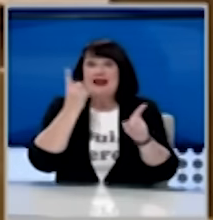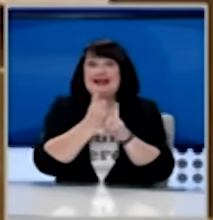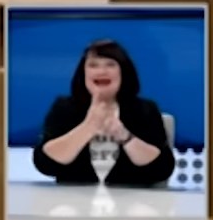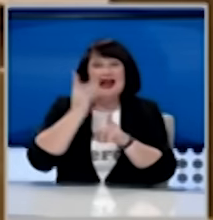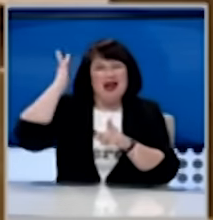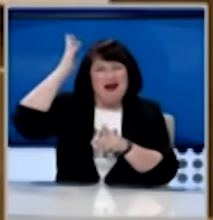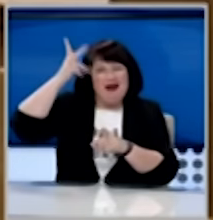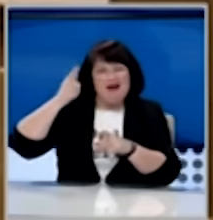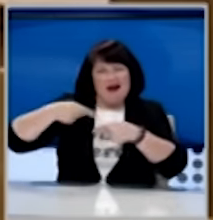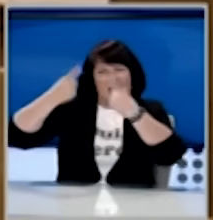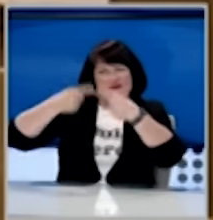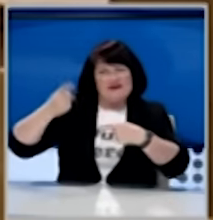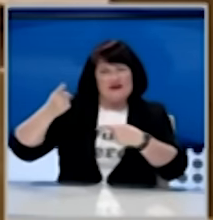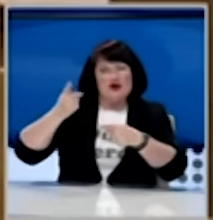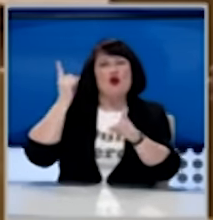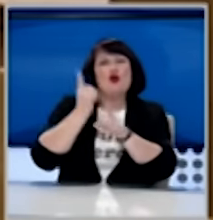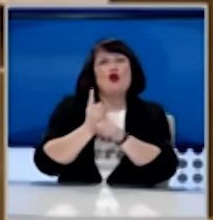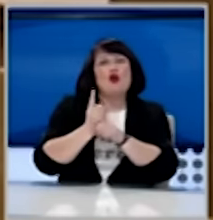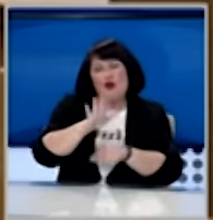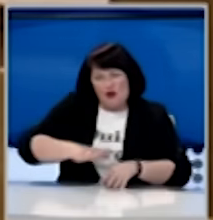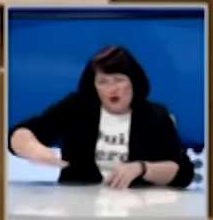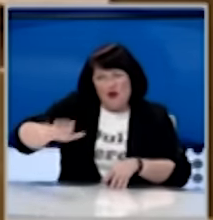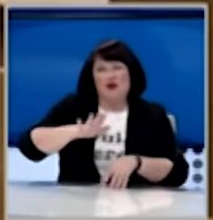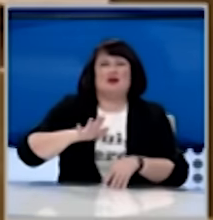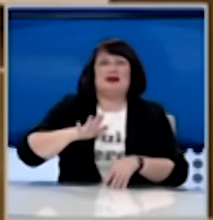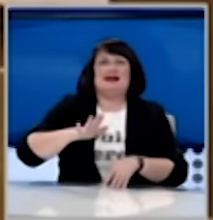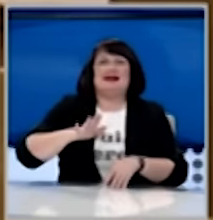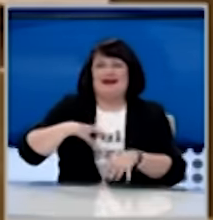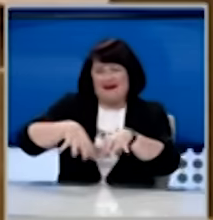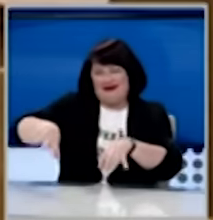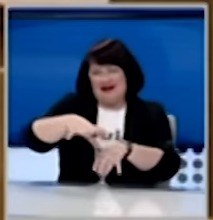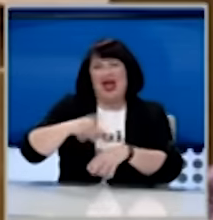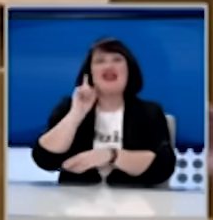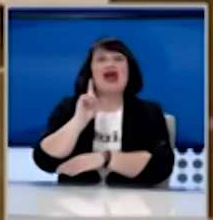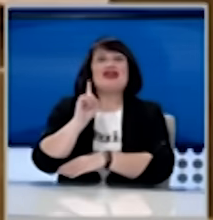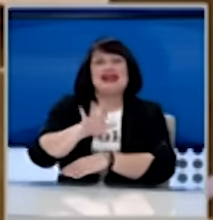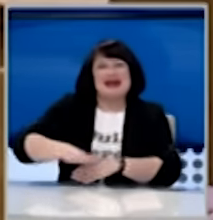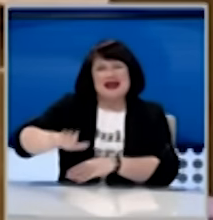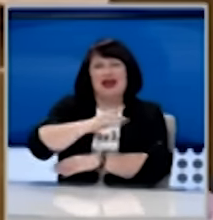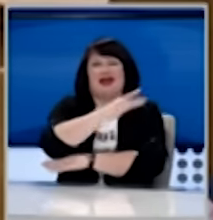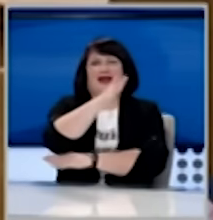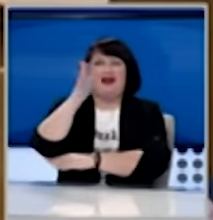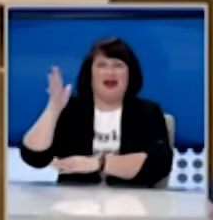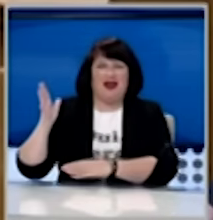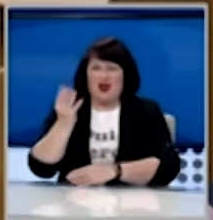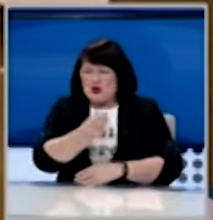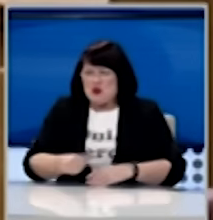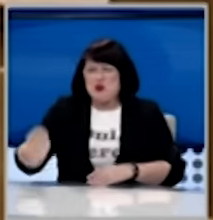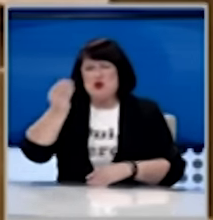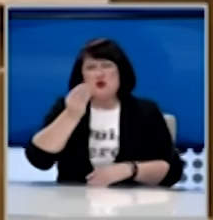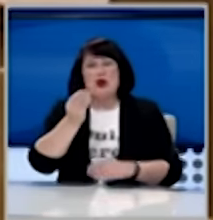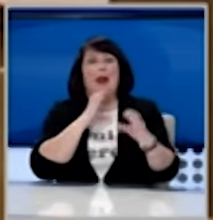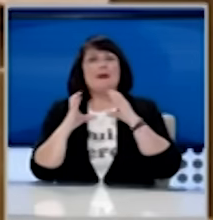εύρο και το δάσος της δαδιάς ξεπεράσατε τον εαυτό σας με ένα επικοινωνιακό μπαράζ